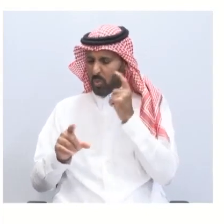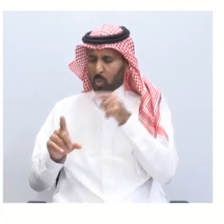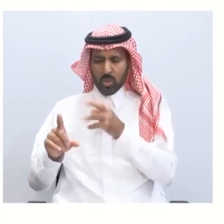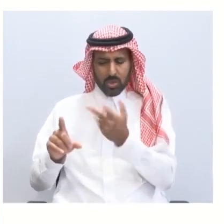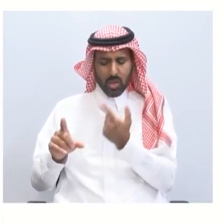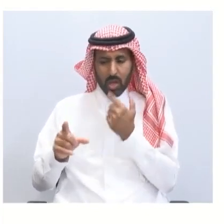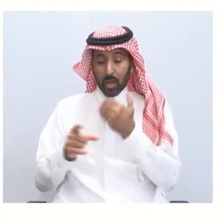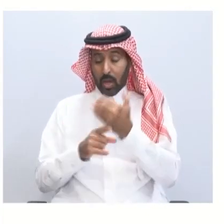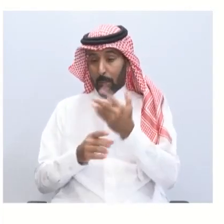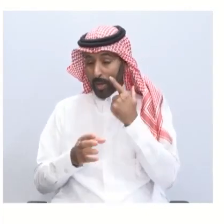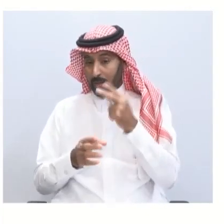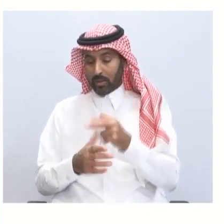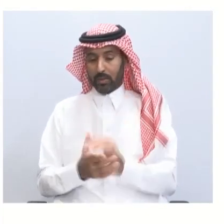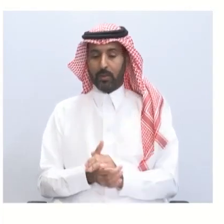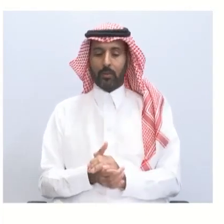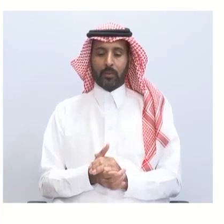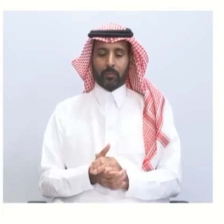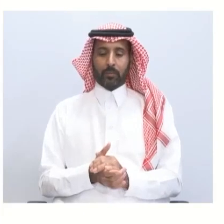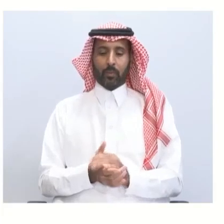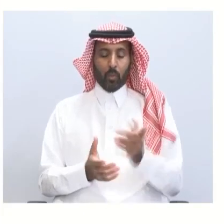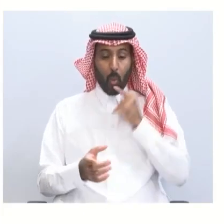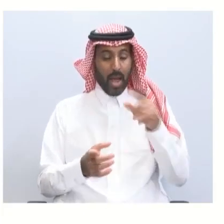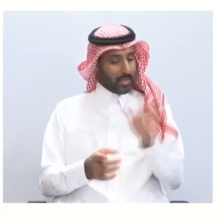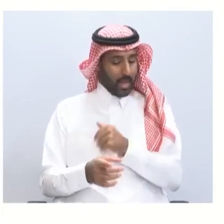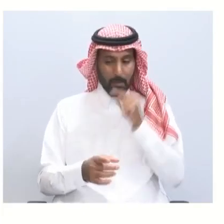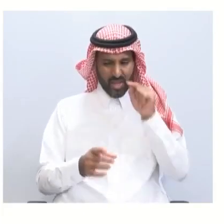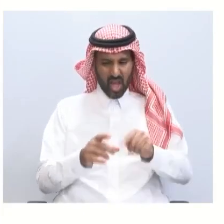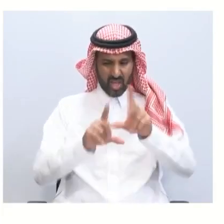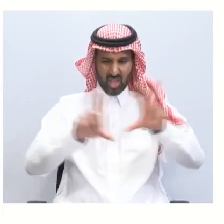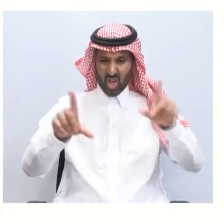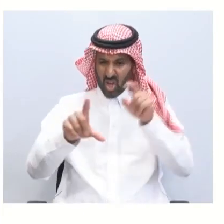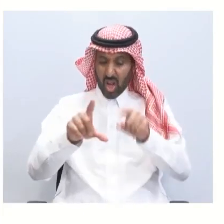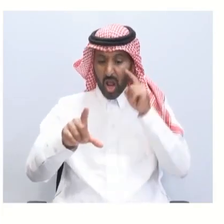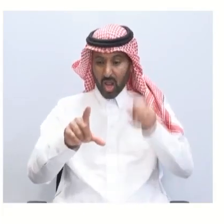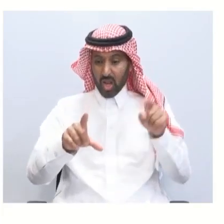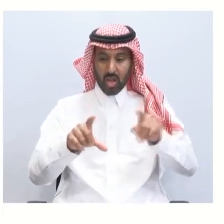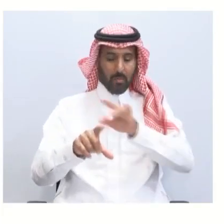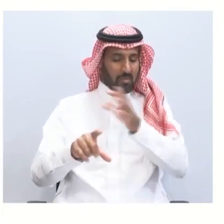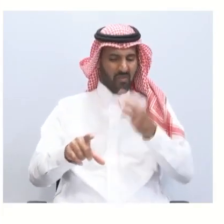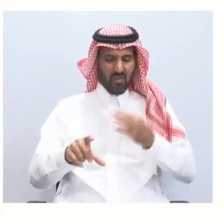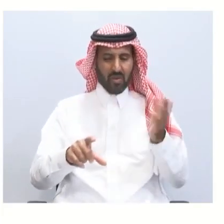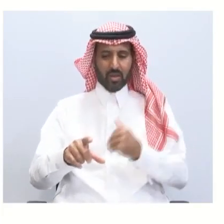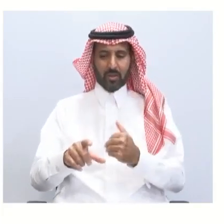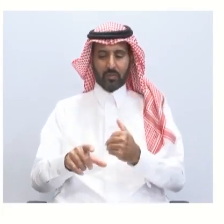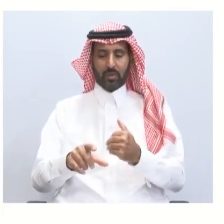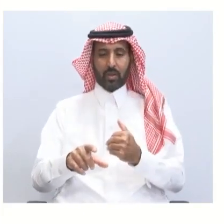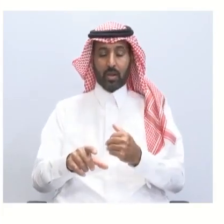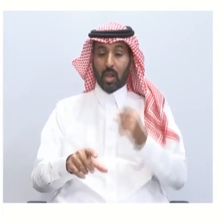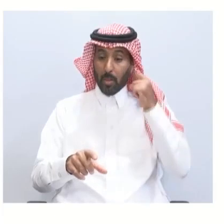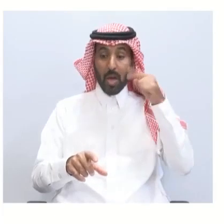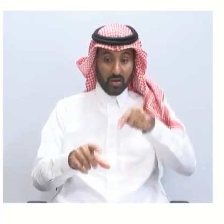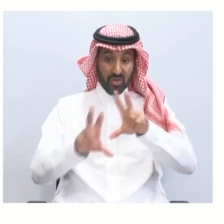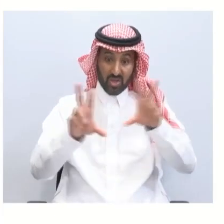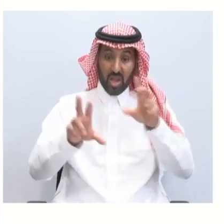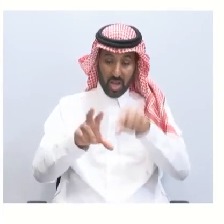يتعرض للخداع وعدم النقر على كل اعلان لا فائده منه لمعرفه ما اذا كان